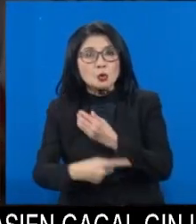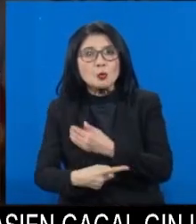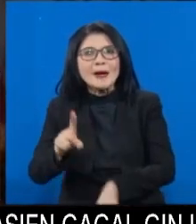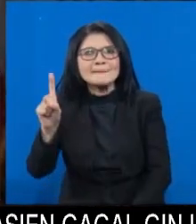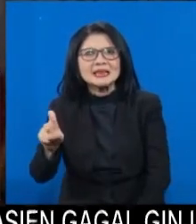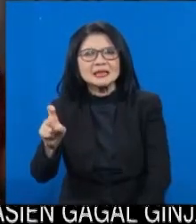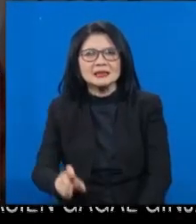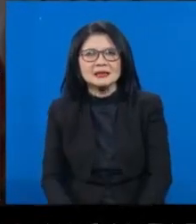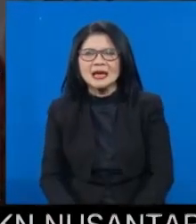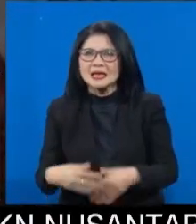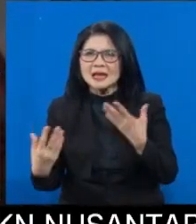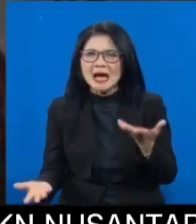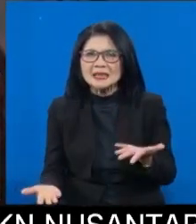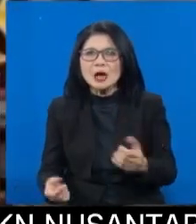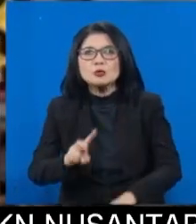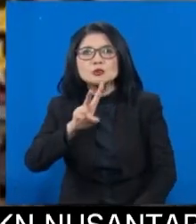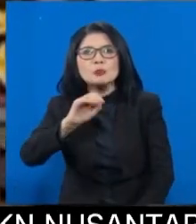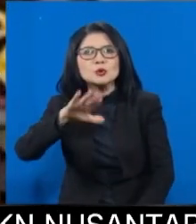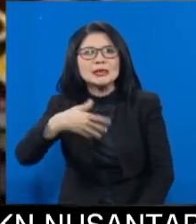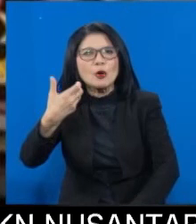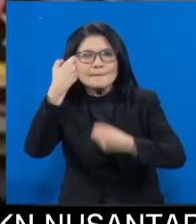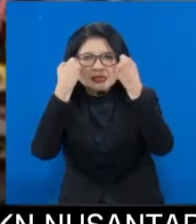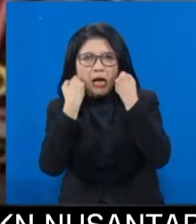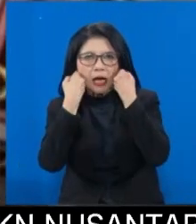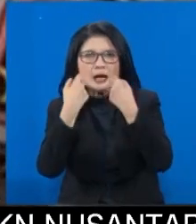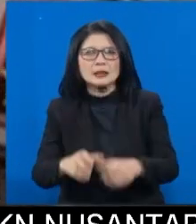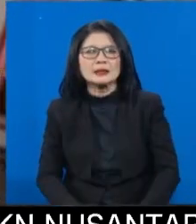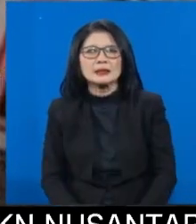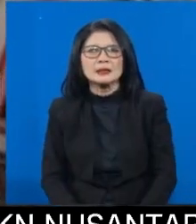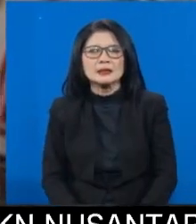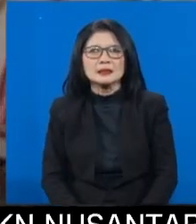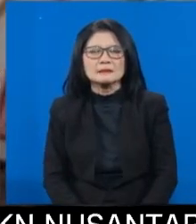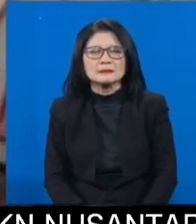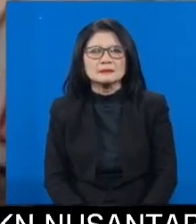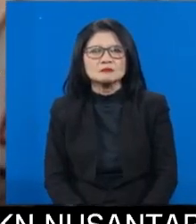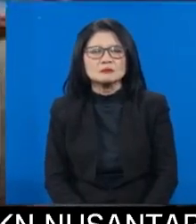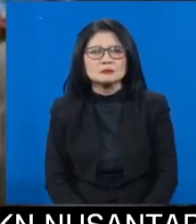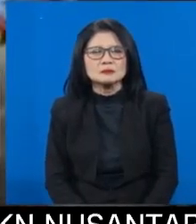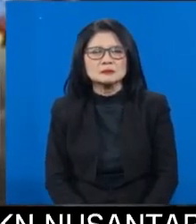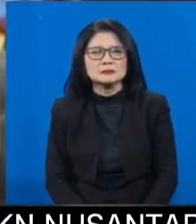dan minimal 20 tahun penjara. Tim Liputan CNN Indonesia.